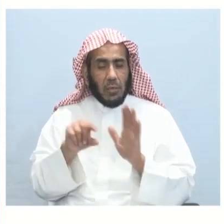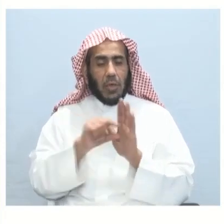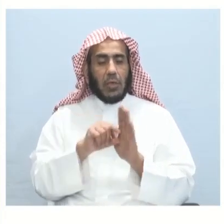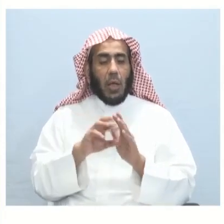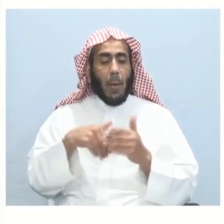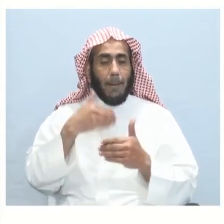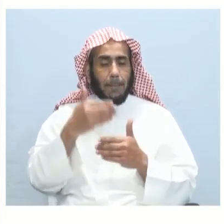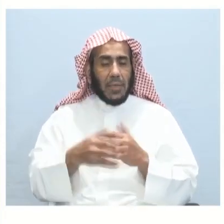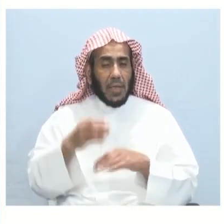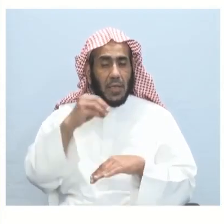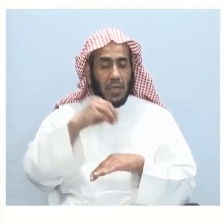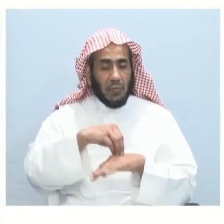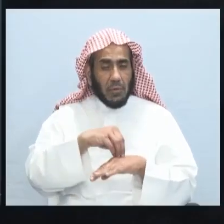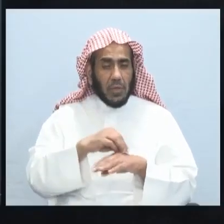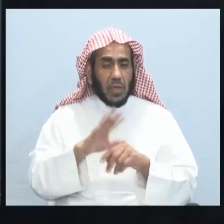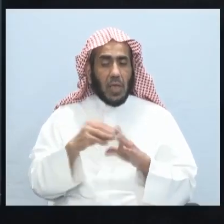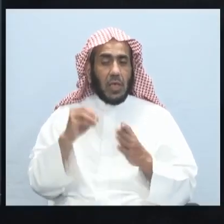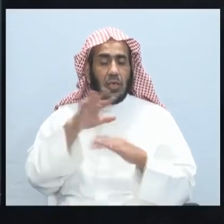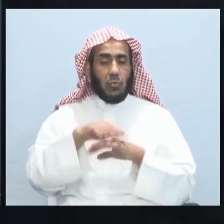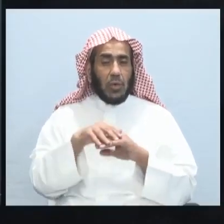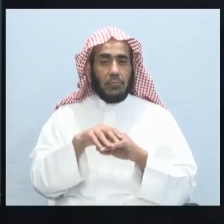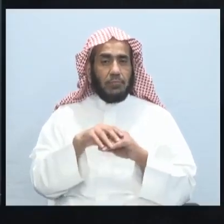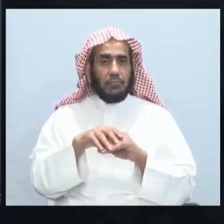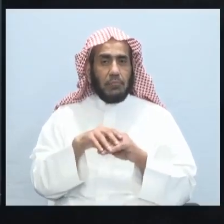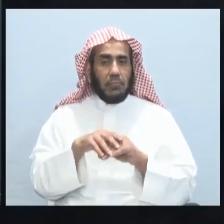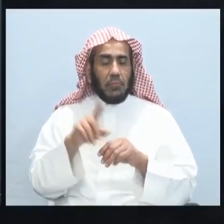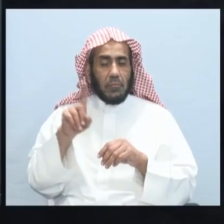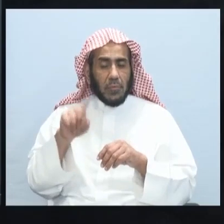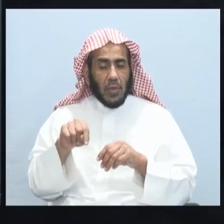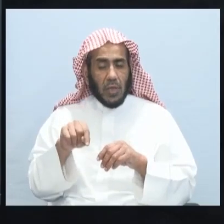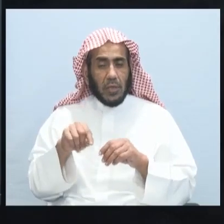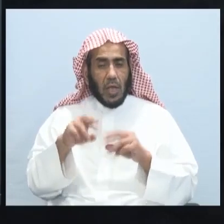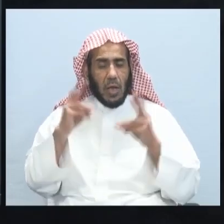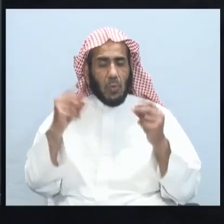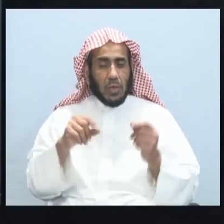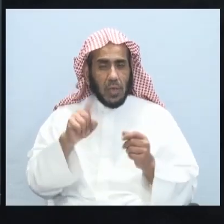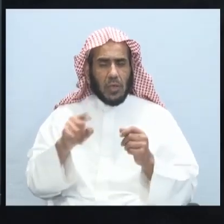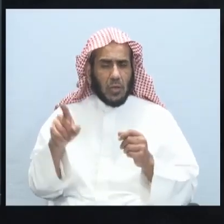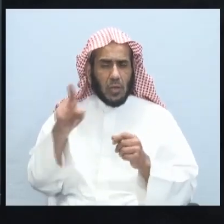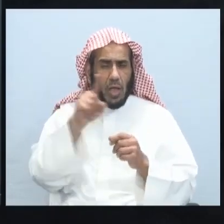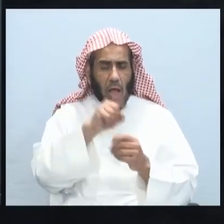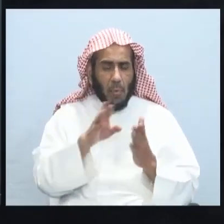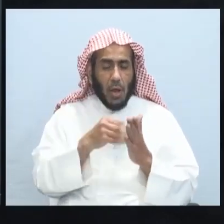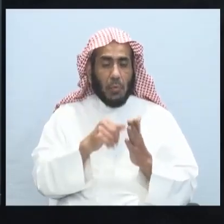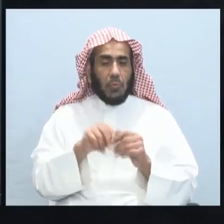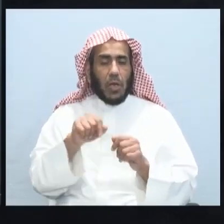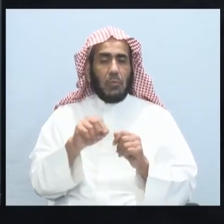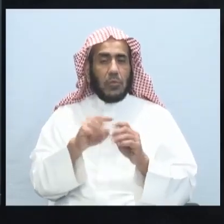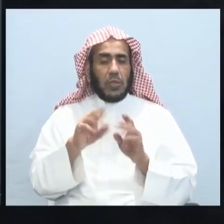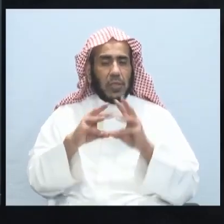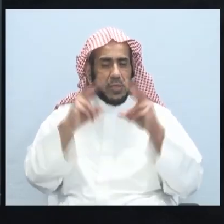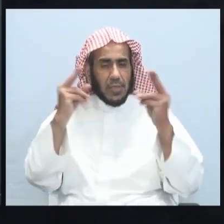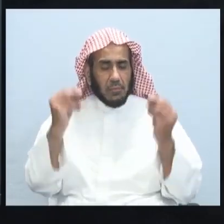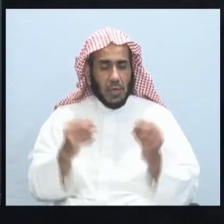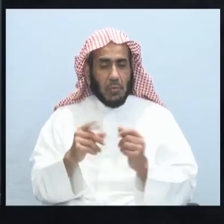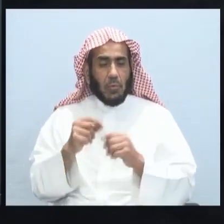بعد اضافه البيانات الى الجدول نضغط على المخطط لتحديده ومن ثم من علامه تبويب تصميم